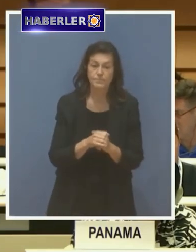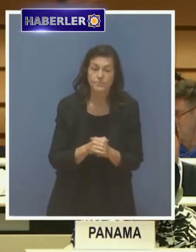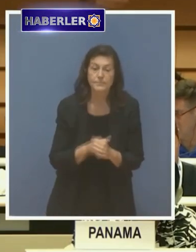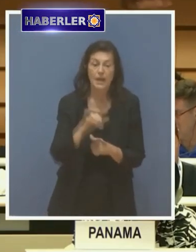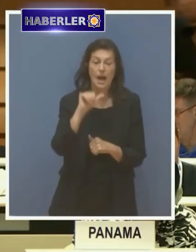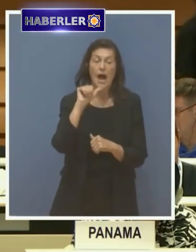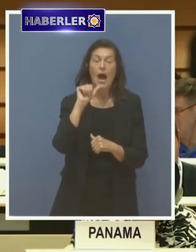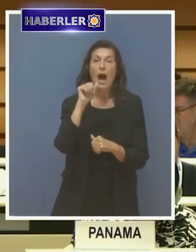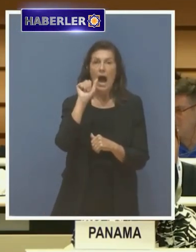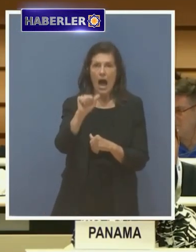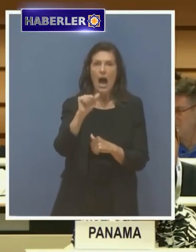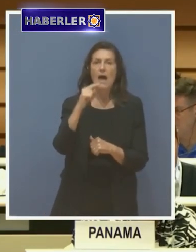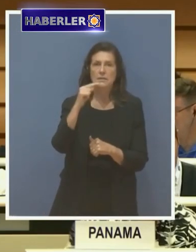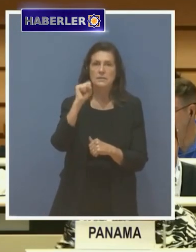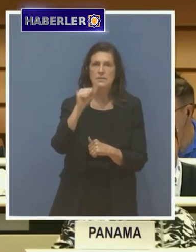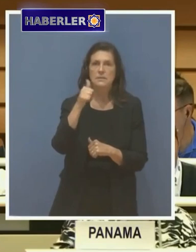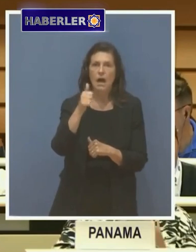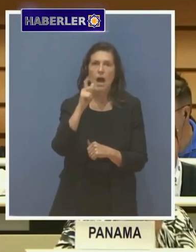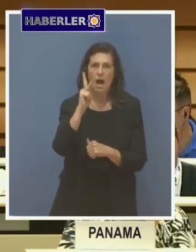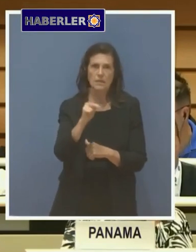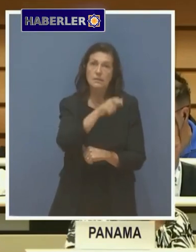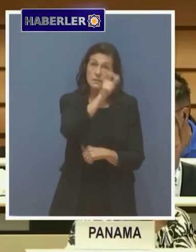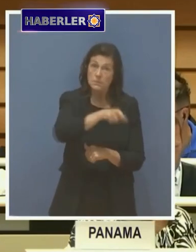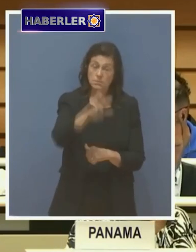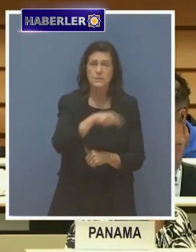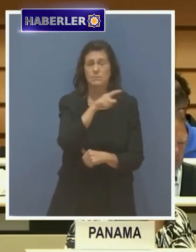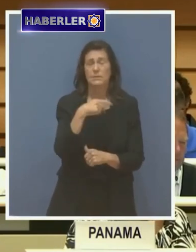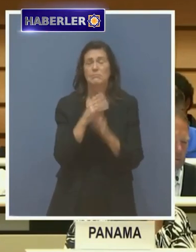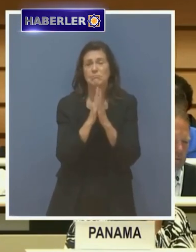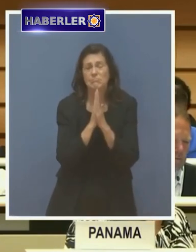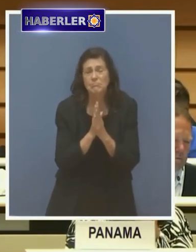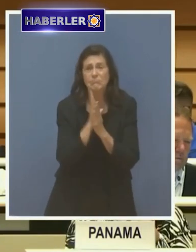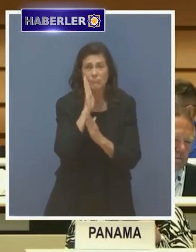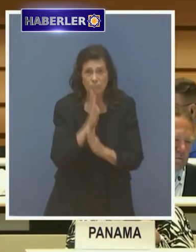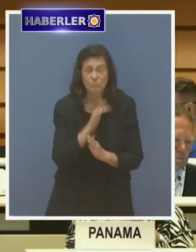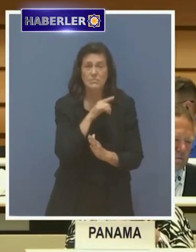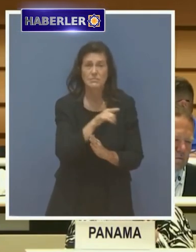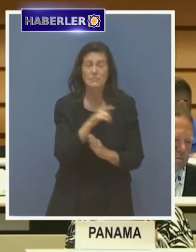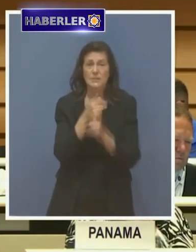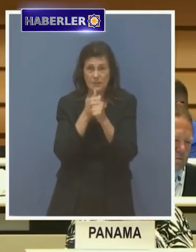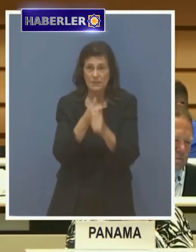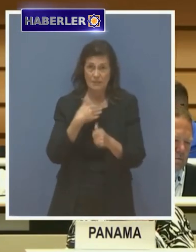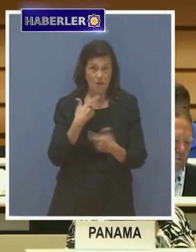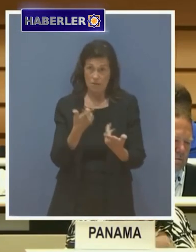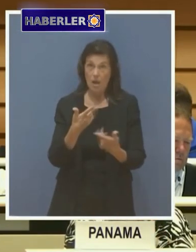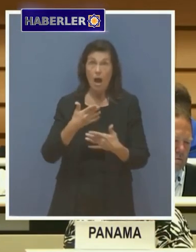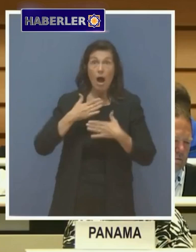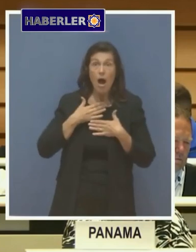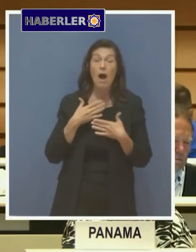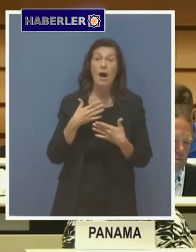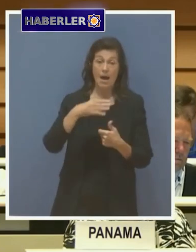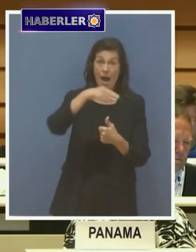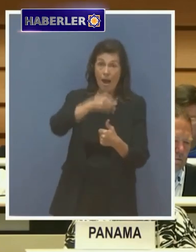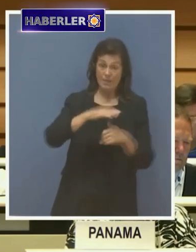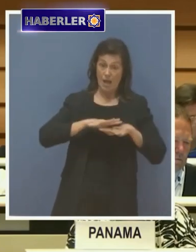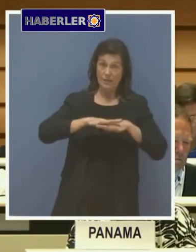Artsakh Ermenisi fiziksel imha, vatanını kaybetme, etnik temizlik, ikamet yeri ve toprağından yoksun bırakılma tehdidi